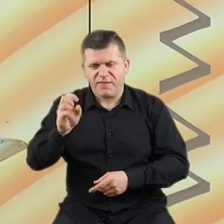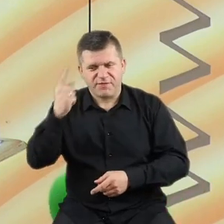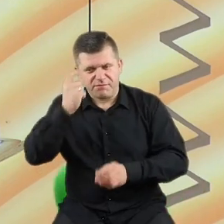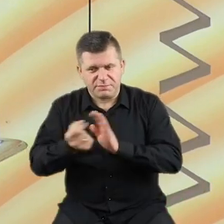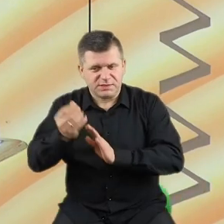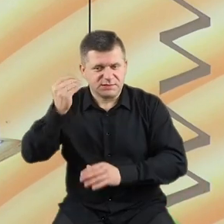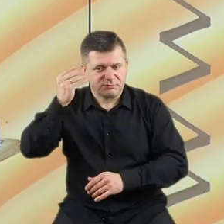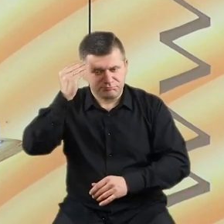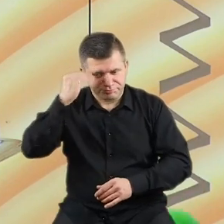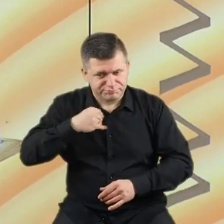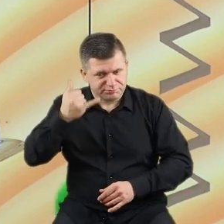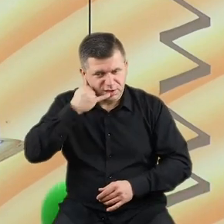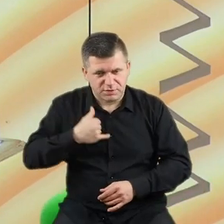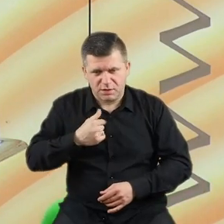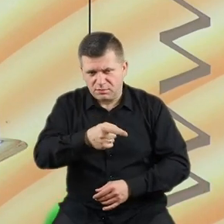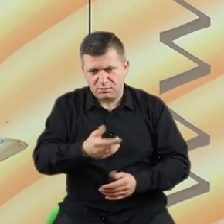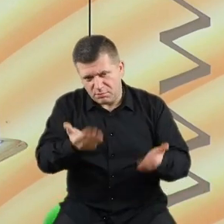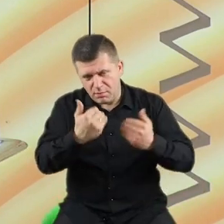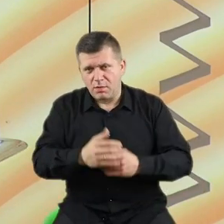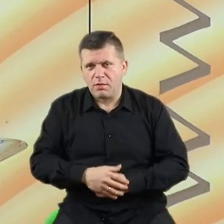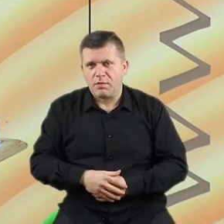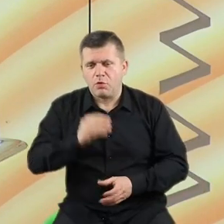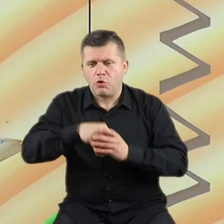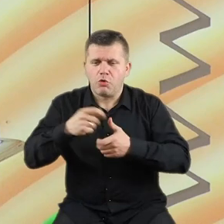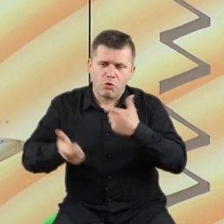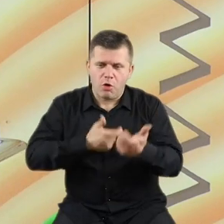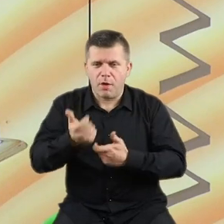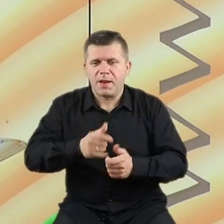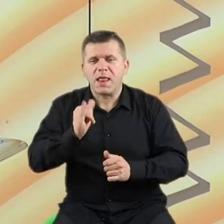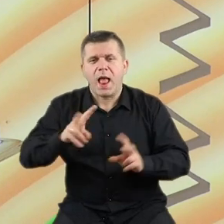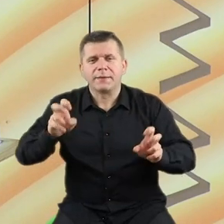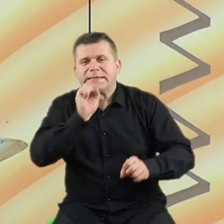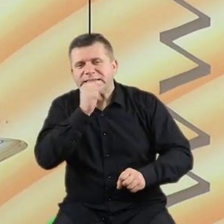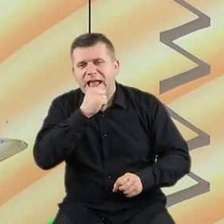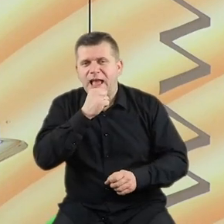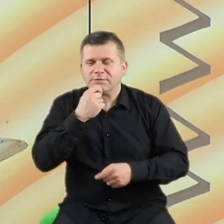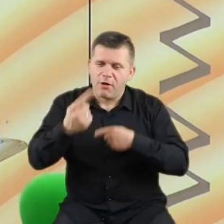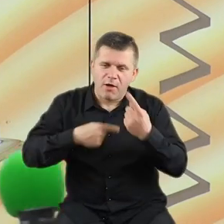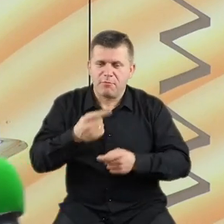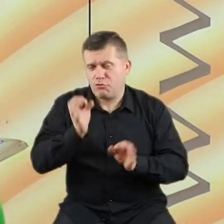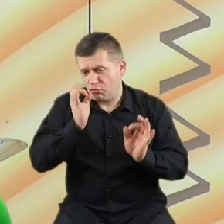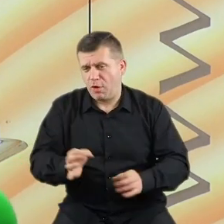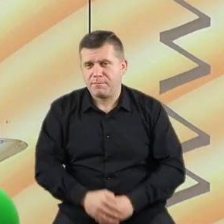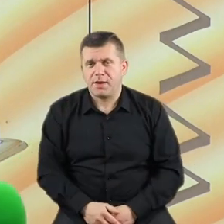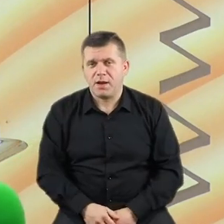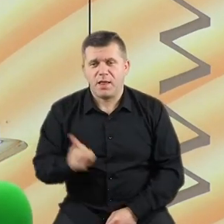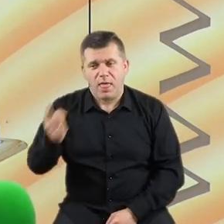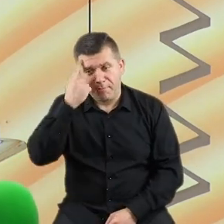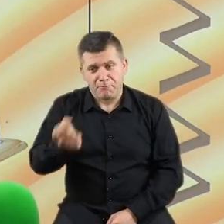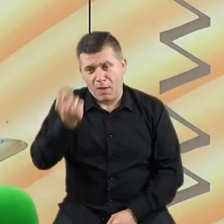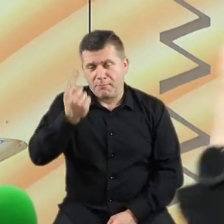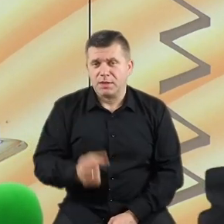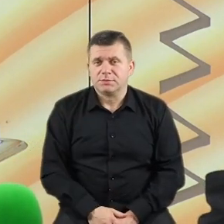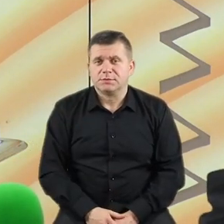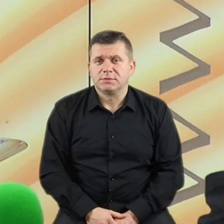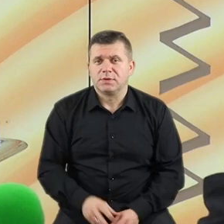Ewa zadzwoniła do mnie któregoś dnia i mówi, ty stara, chodź zrobimy podcast o tym, jak się starzeć. Ja mówię, dobra. No i to jej pomysł, nie? No